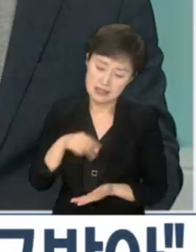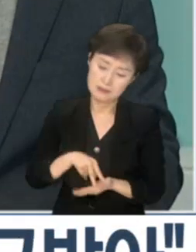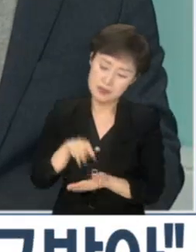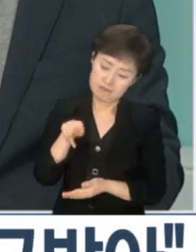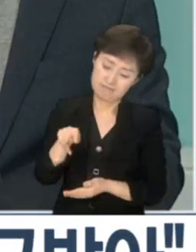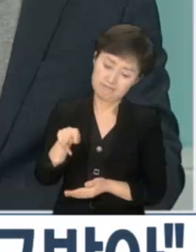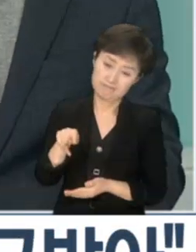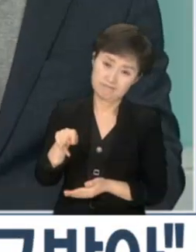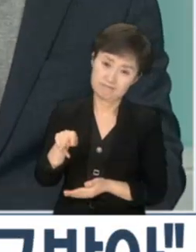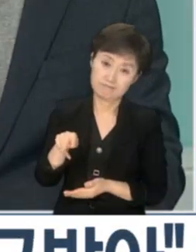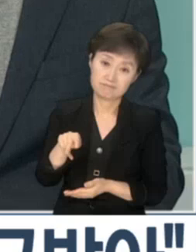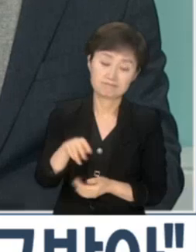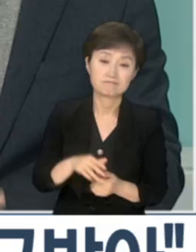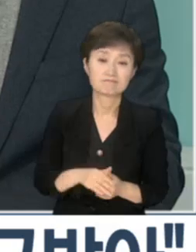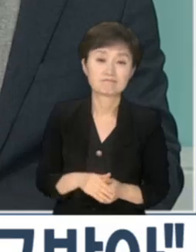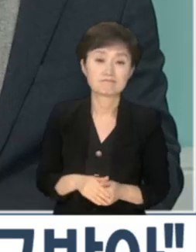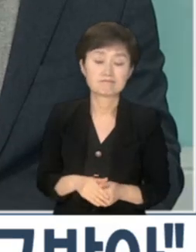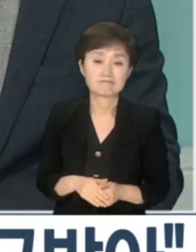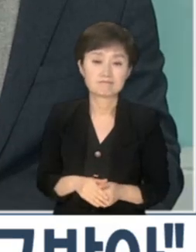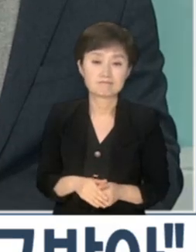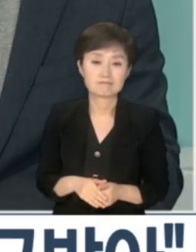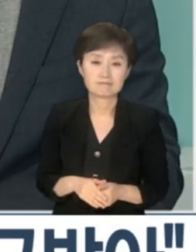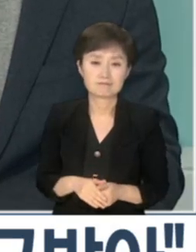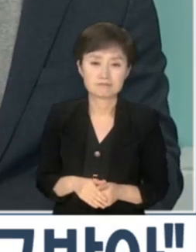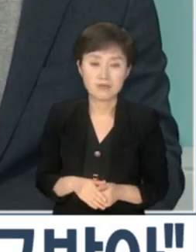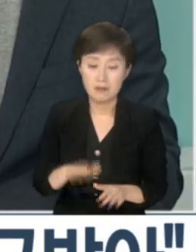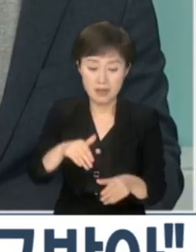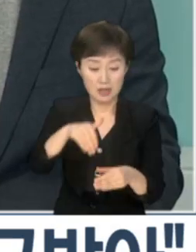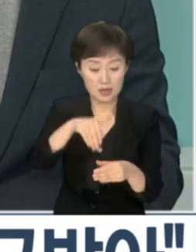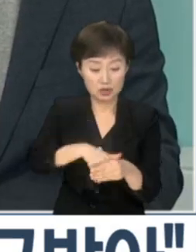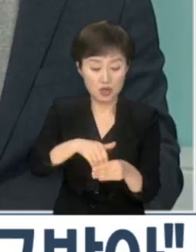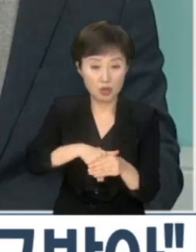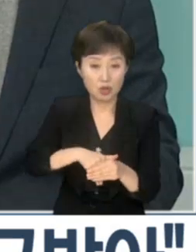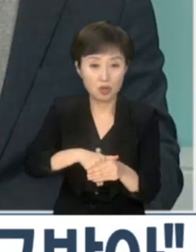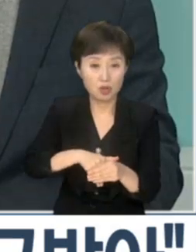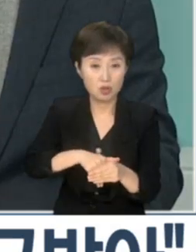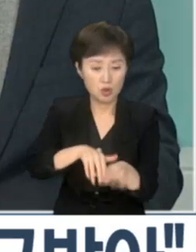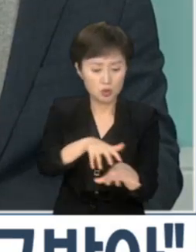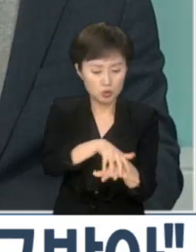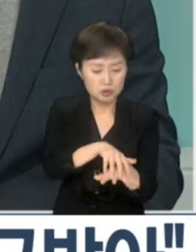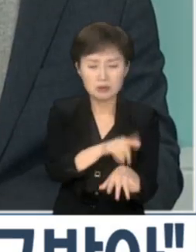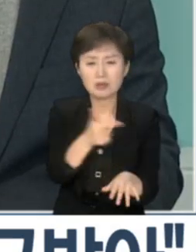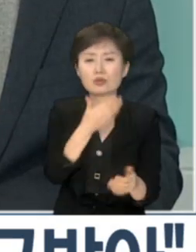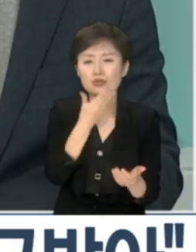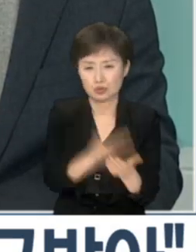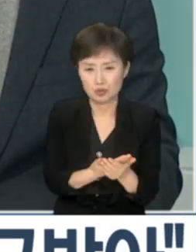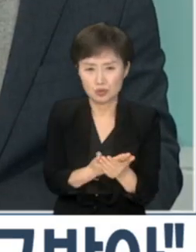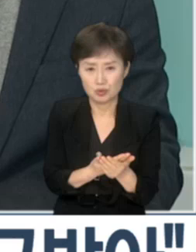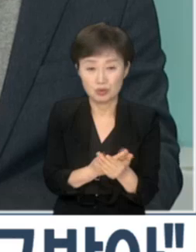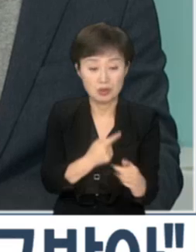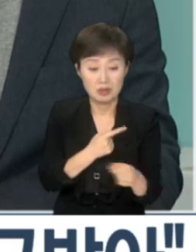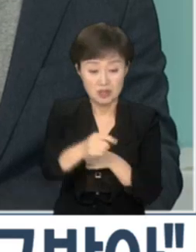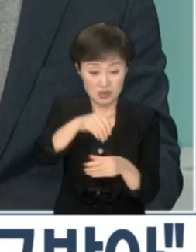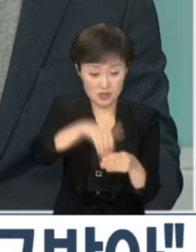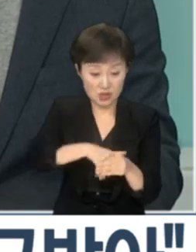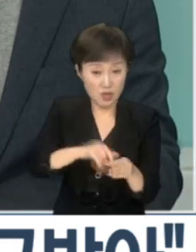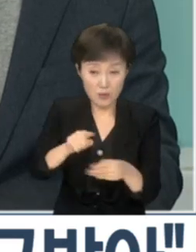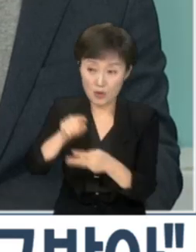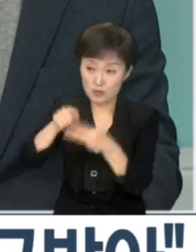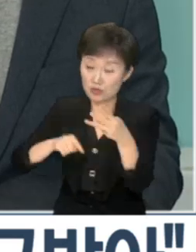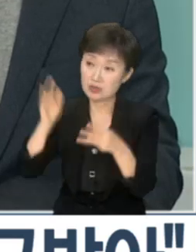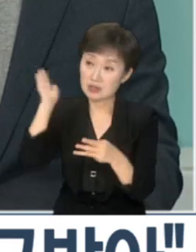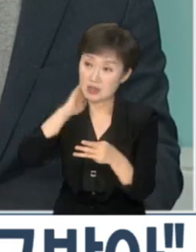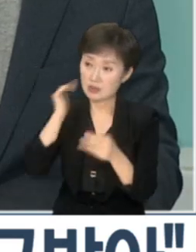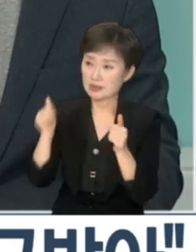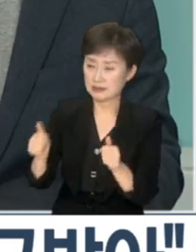때는 우리 비서관님도 잘 아시겠지만 큰 선거는 구도가 중요하지 않습니까? 그리고 내년 총선은 분명하게 윤석열 그 정권의